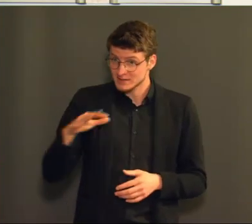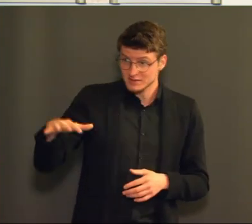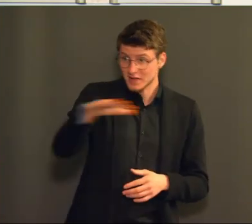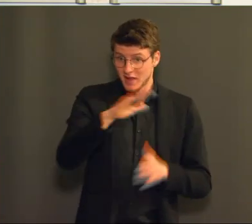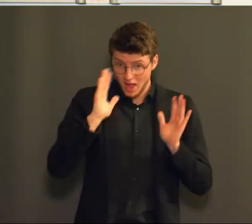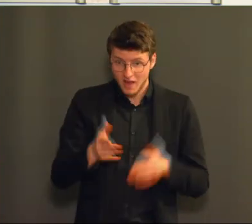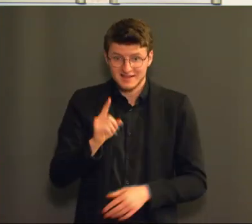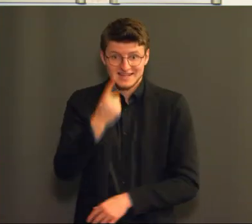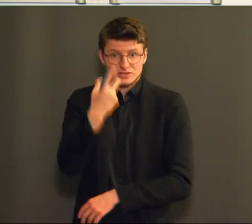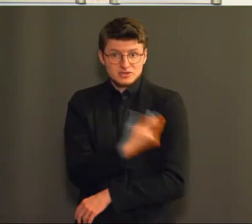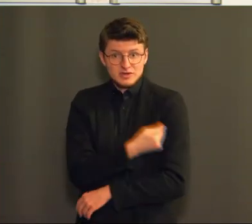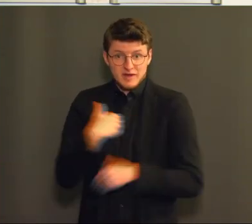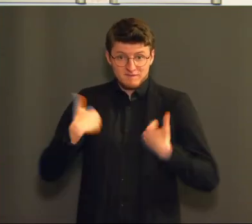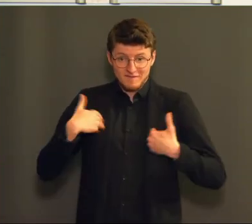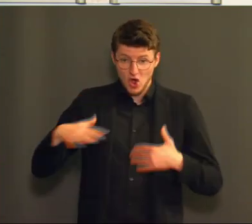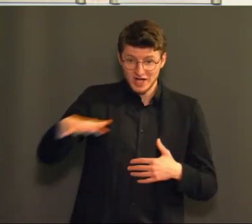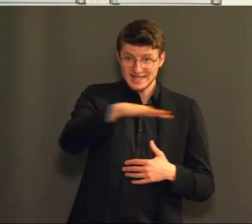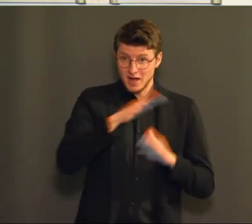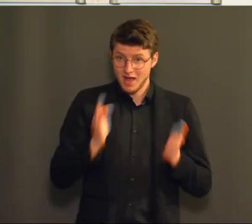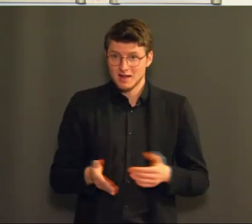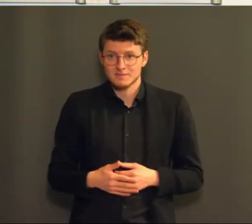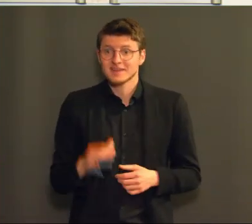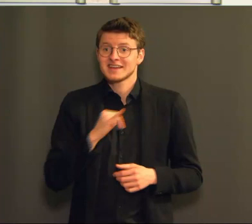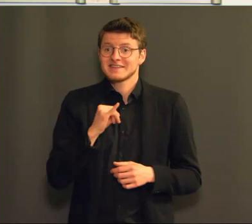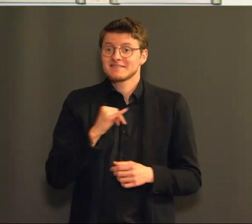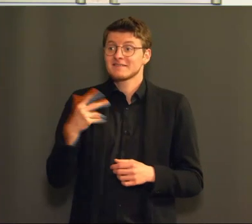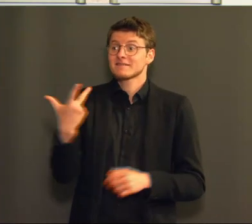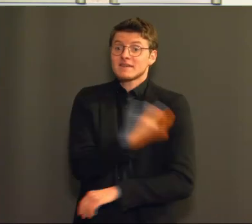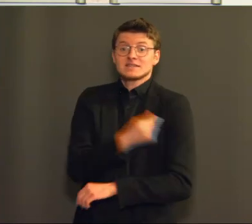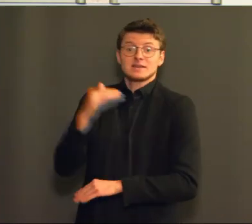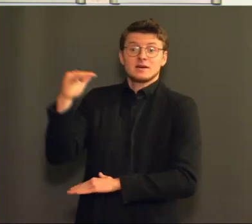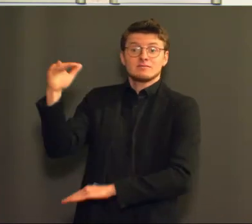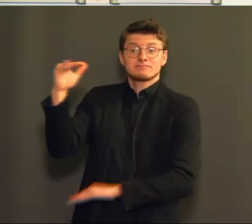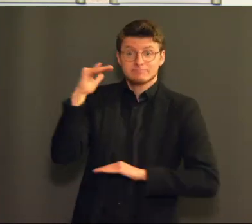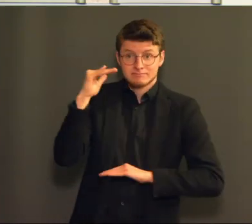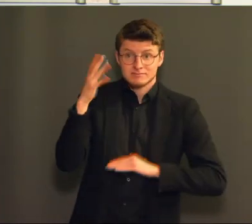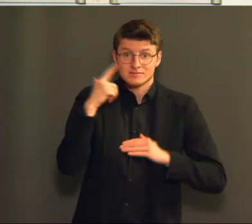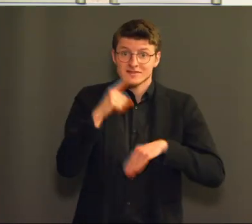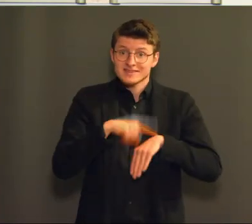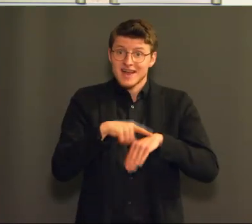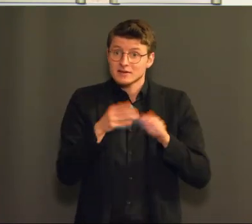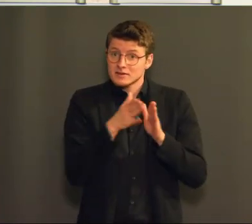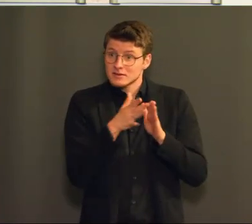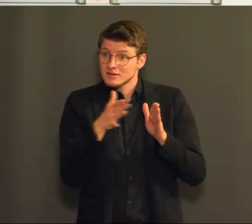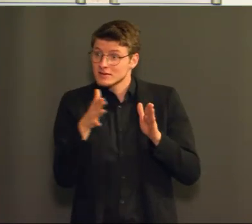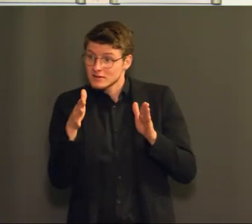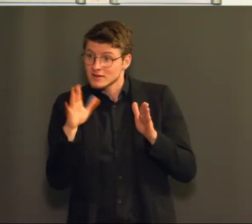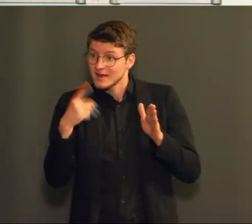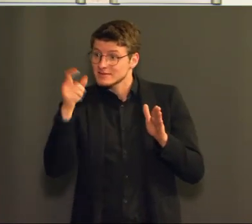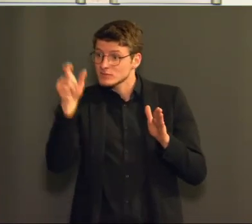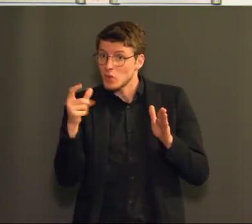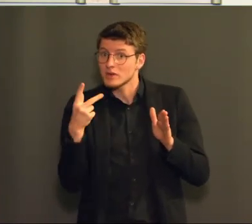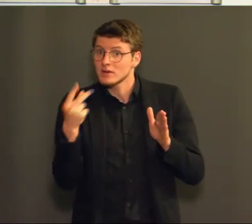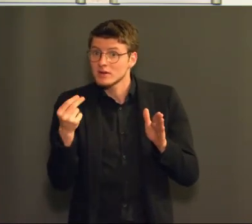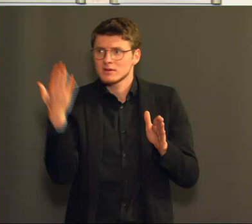De tijd tussen de aankomst van het vaccin in België en de prik in de arm is nu ook gedaald naar 1 week, terwijl het